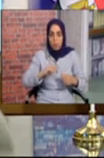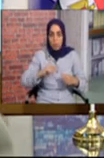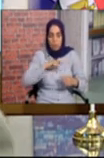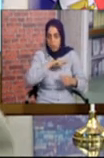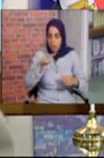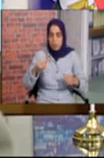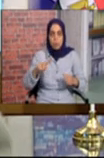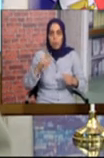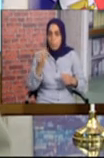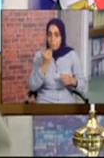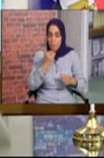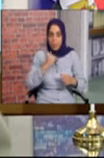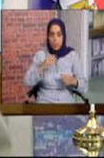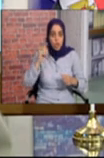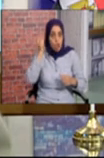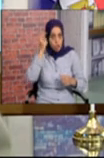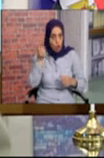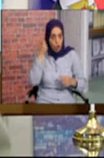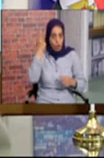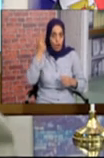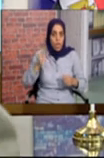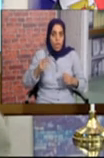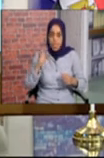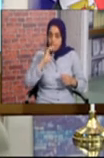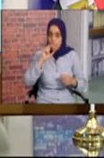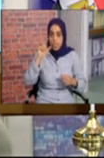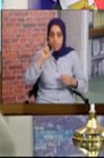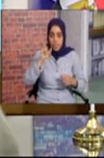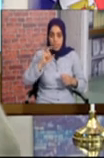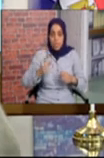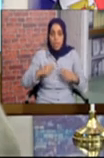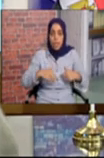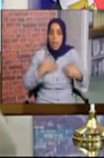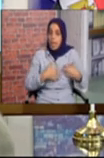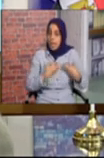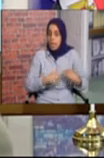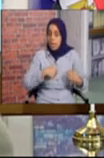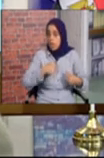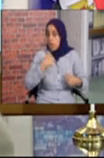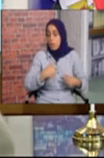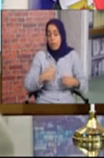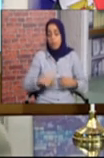من الوعي الثقافي الديني الأخلاقي.